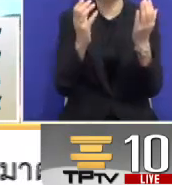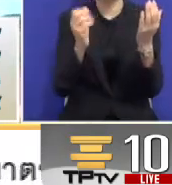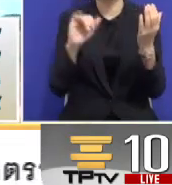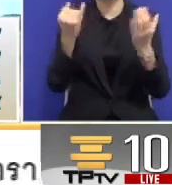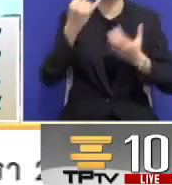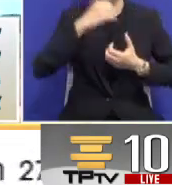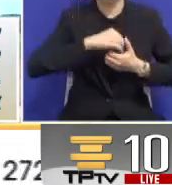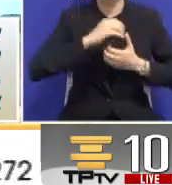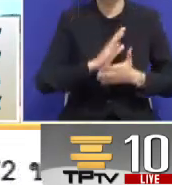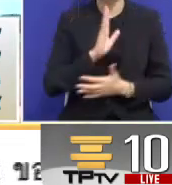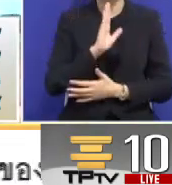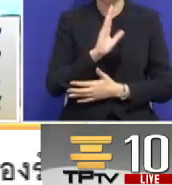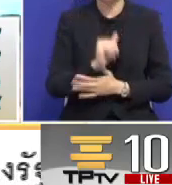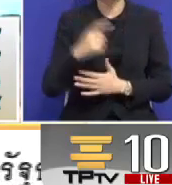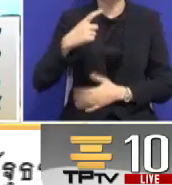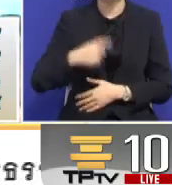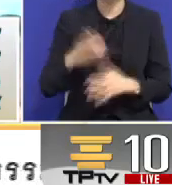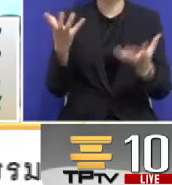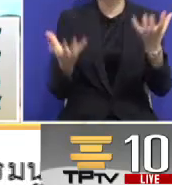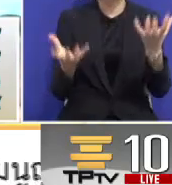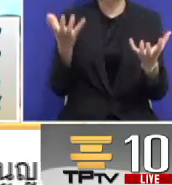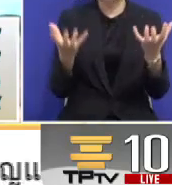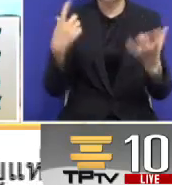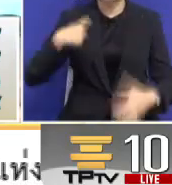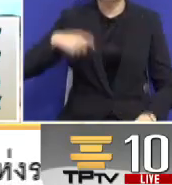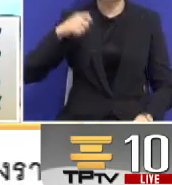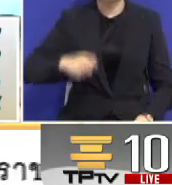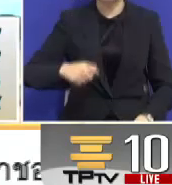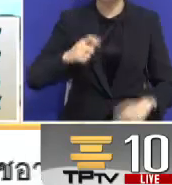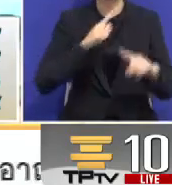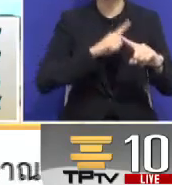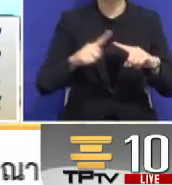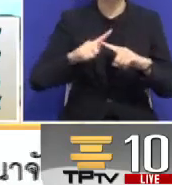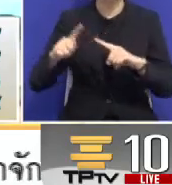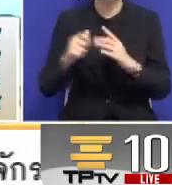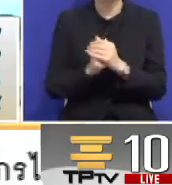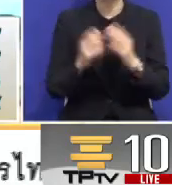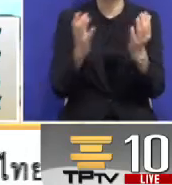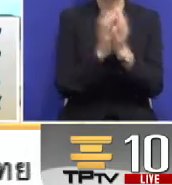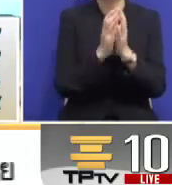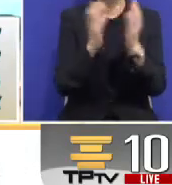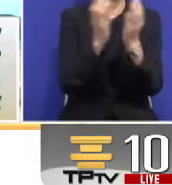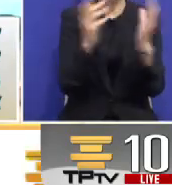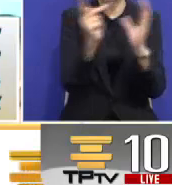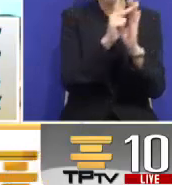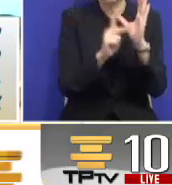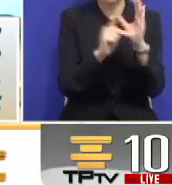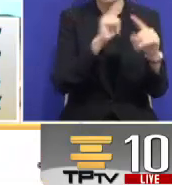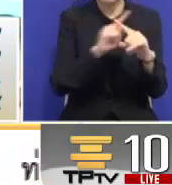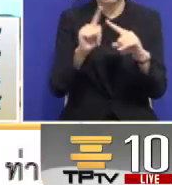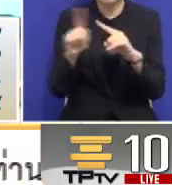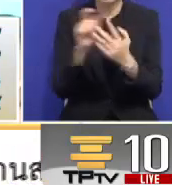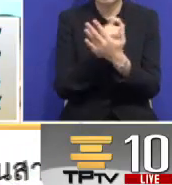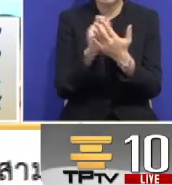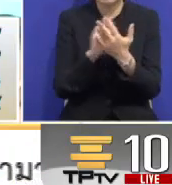ฐธรรมนูญและองค์กรอิสระแต่รัฐธรรมนูญเขารู้ว่าผู้แทนกับวุฒิยังไม่ได้เขียนจรรยาบร